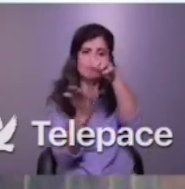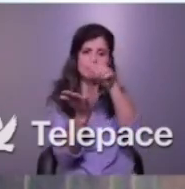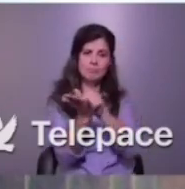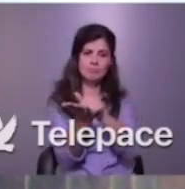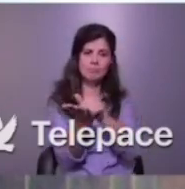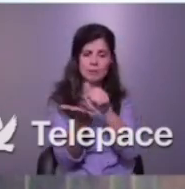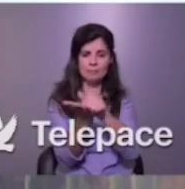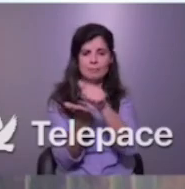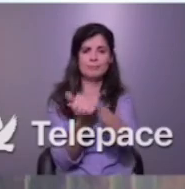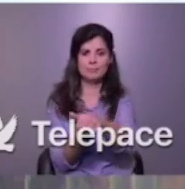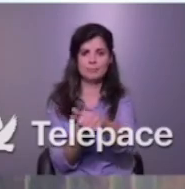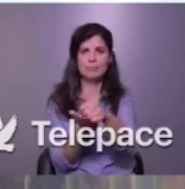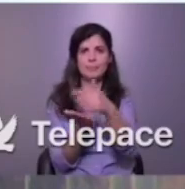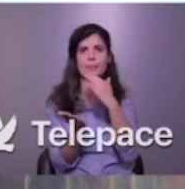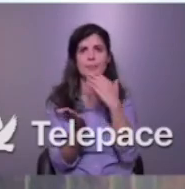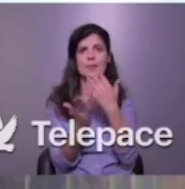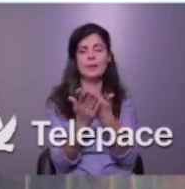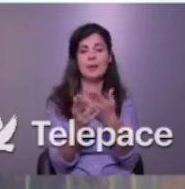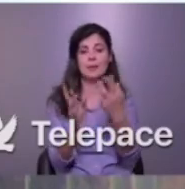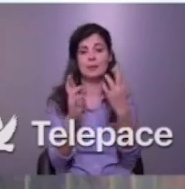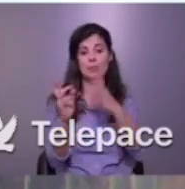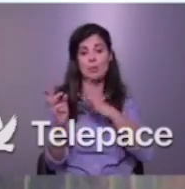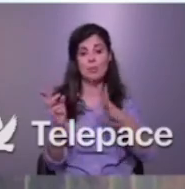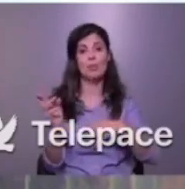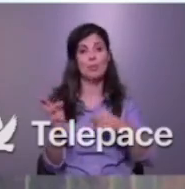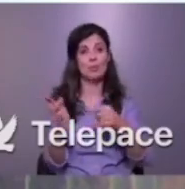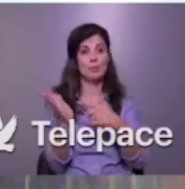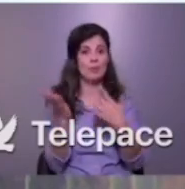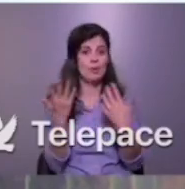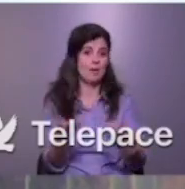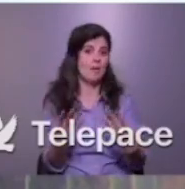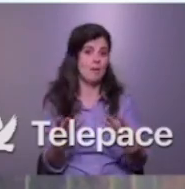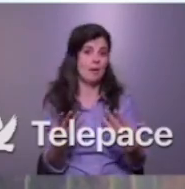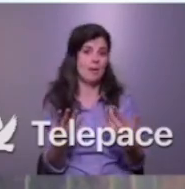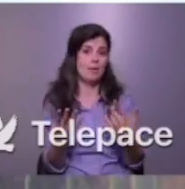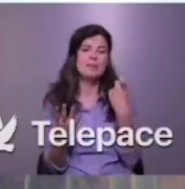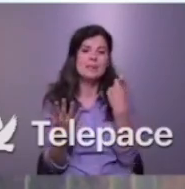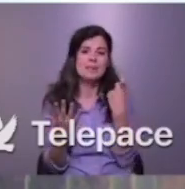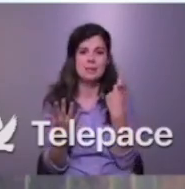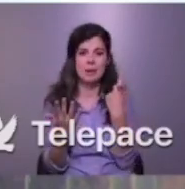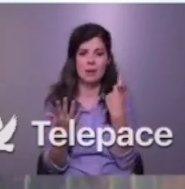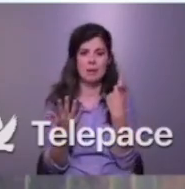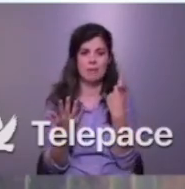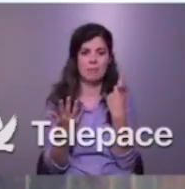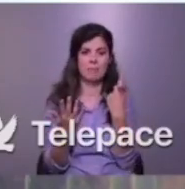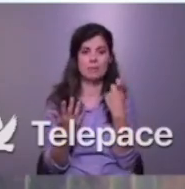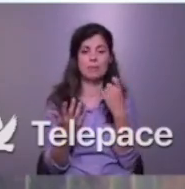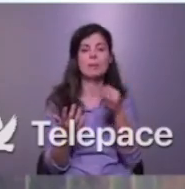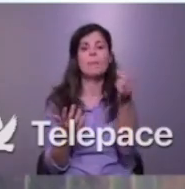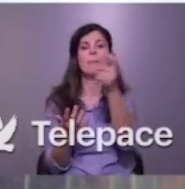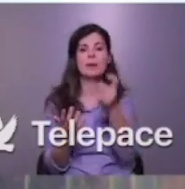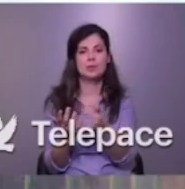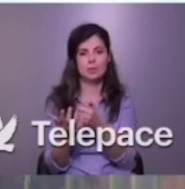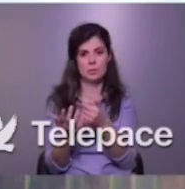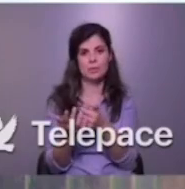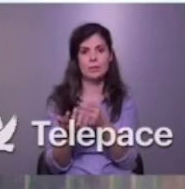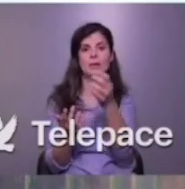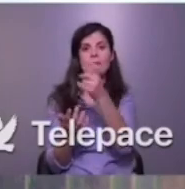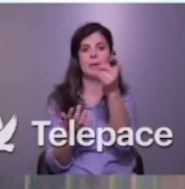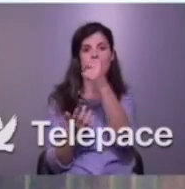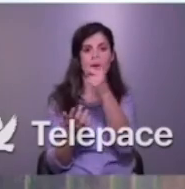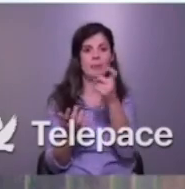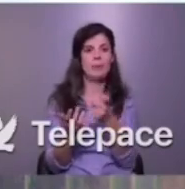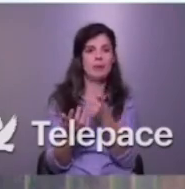La paix que notre monde d'aujourd'hui en a bien besoin pour vivre en paix et pour construire